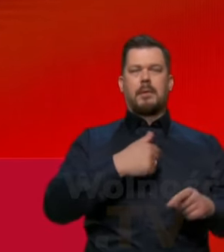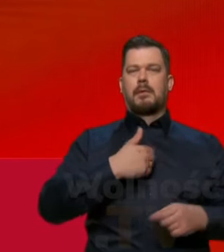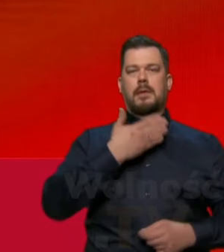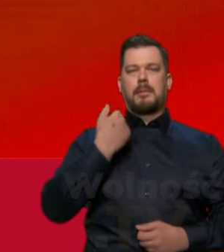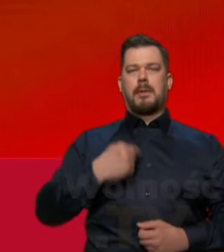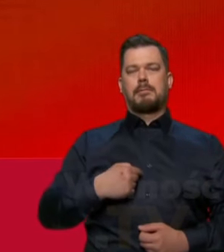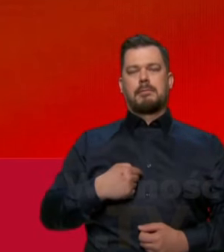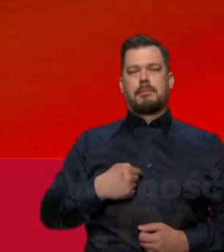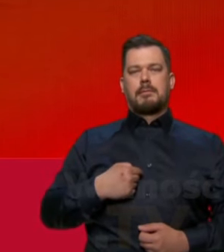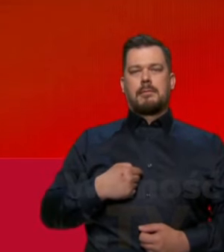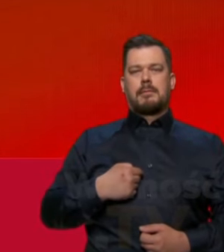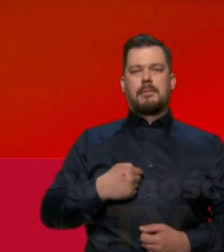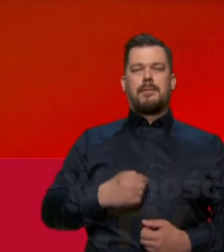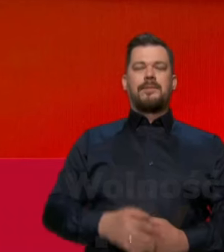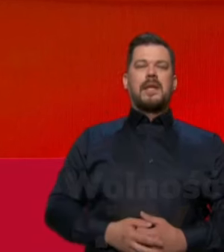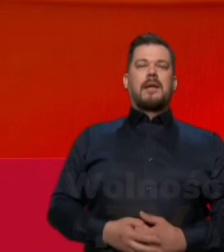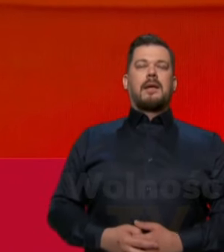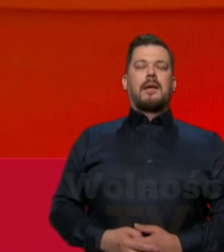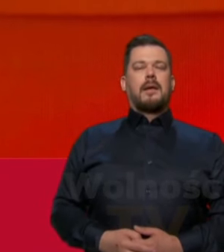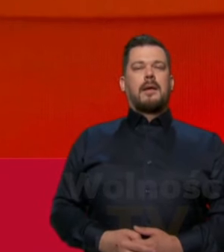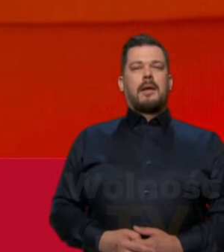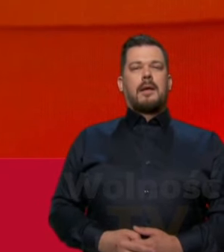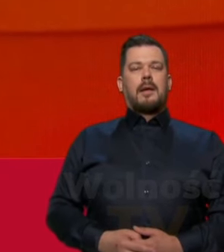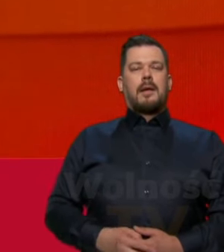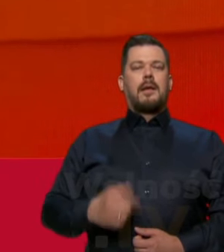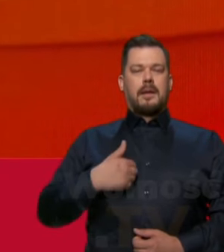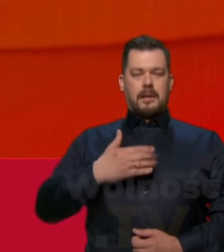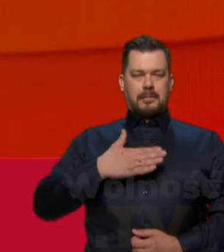obecnych tutaj w tym studiu.